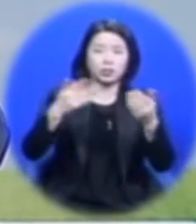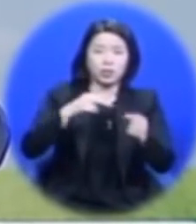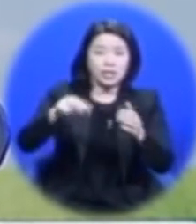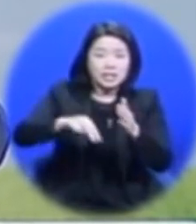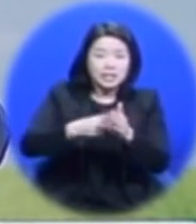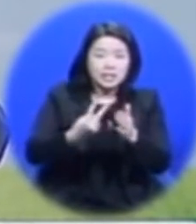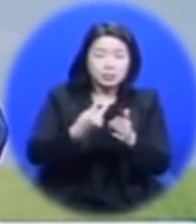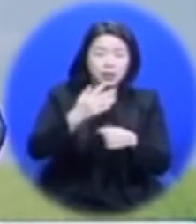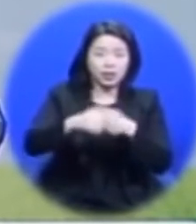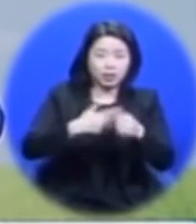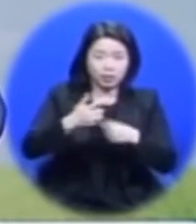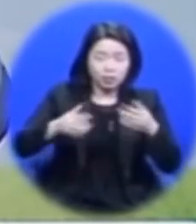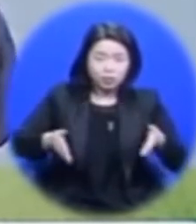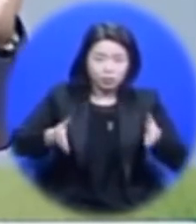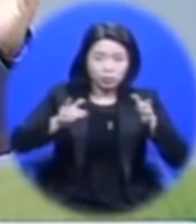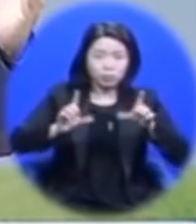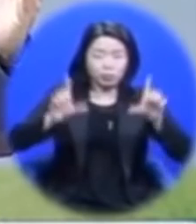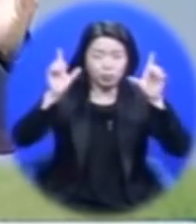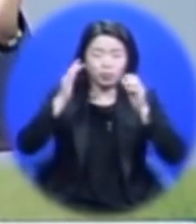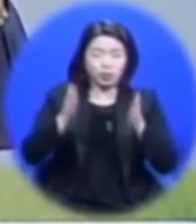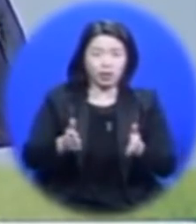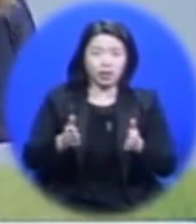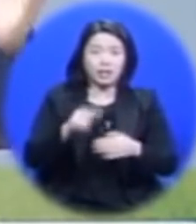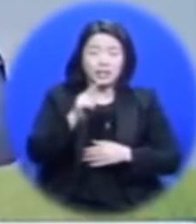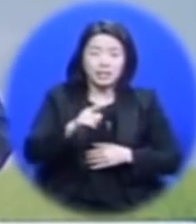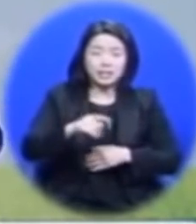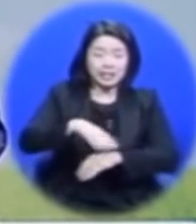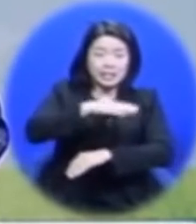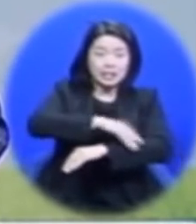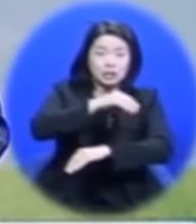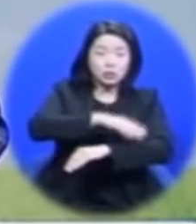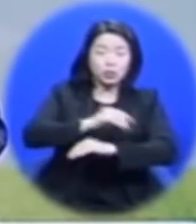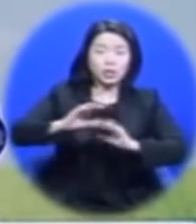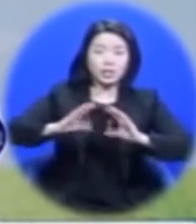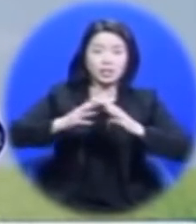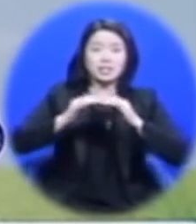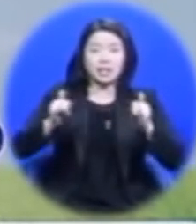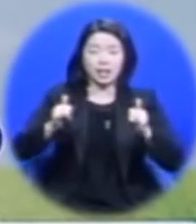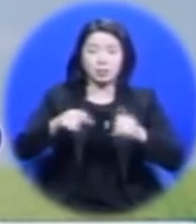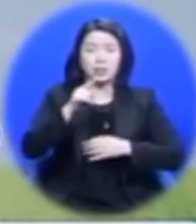무려. 지금 스웨덴 사람들이 그 바이킹족입니다.